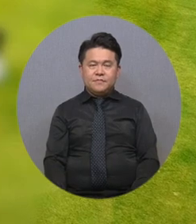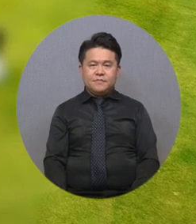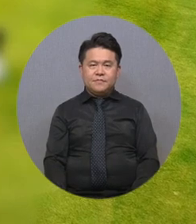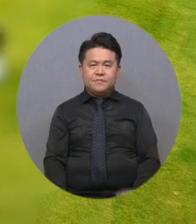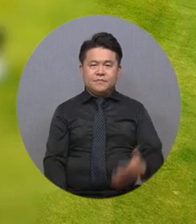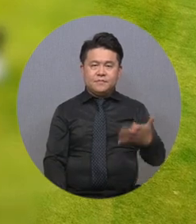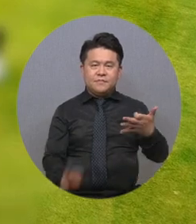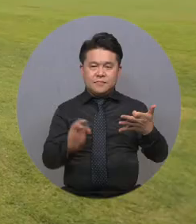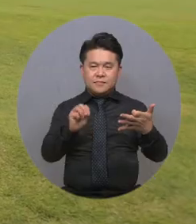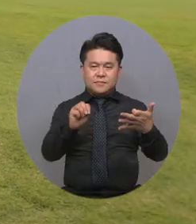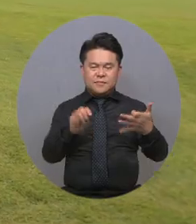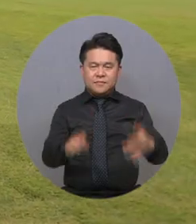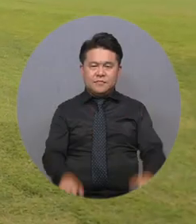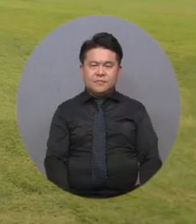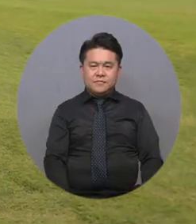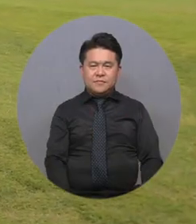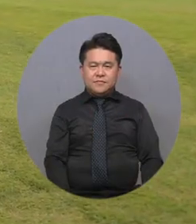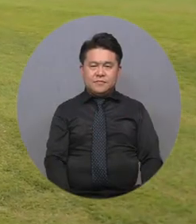19m. 19m.